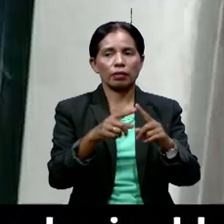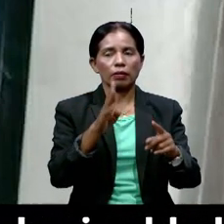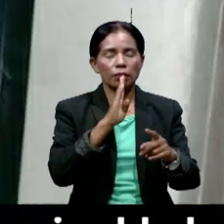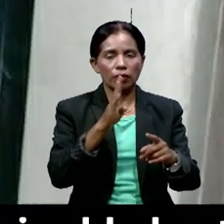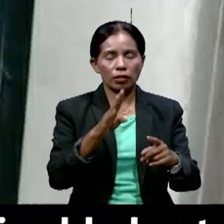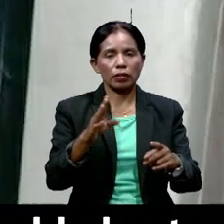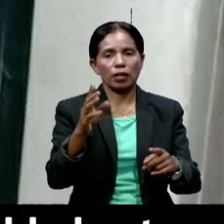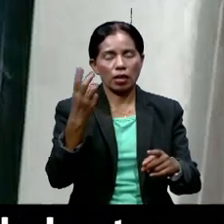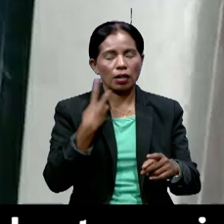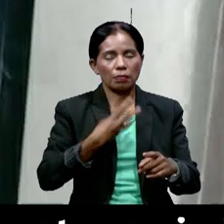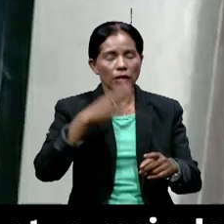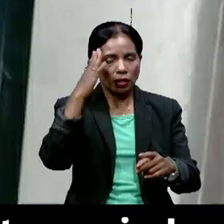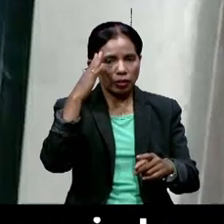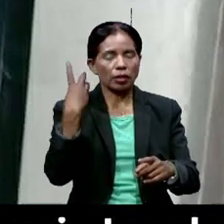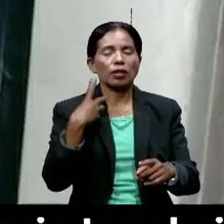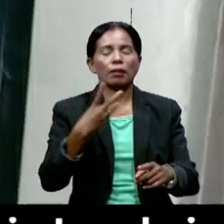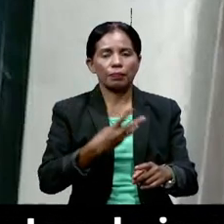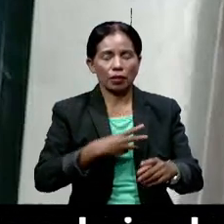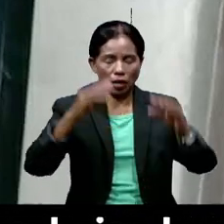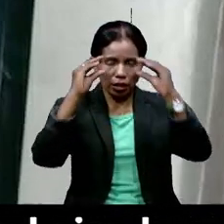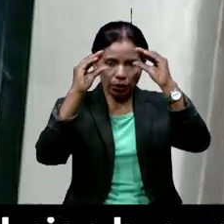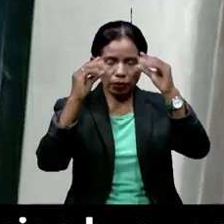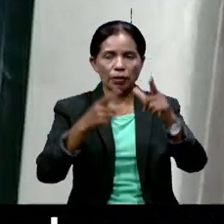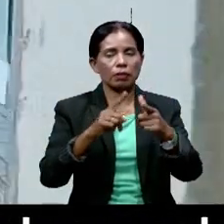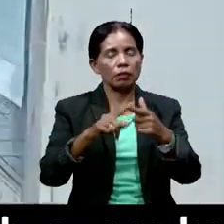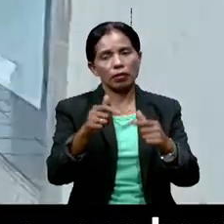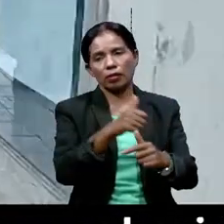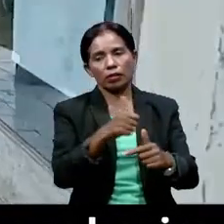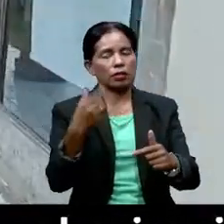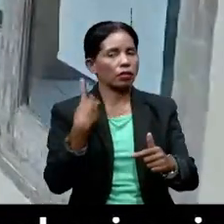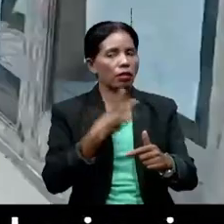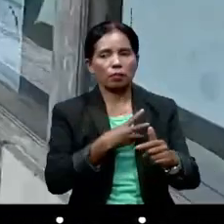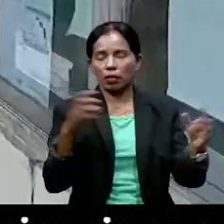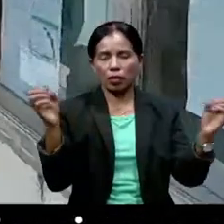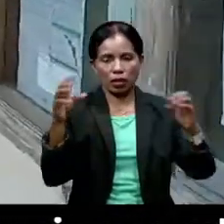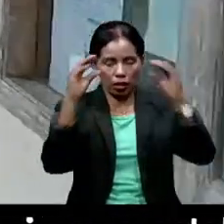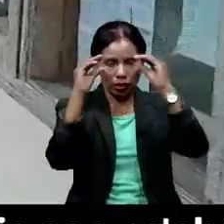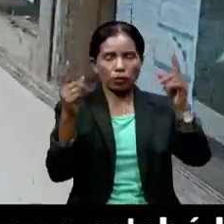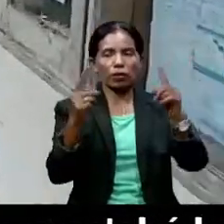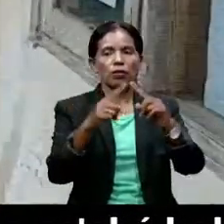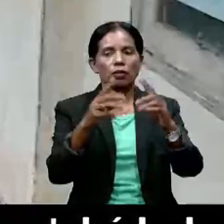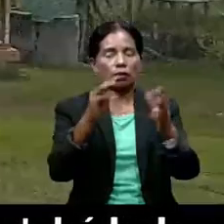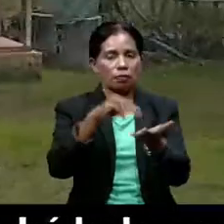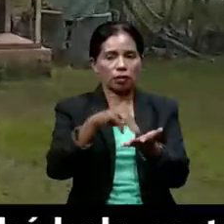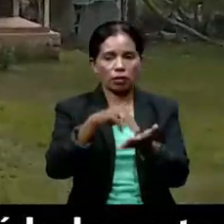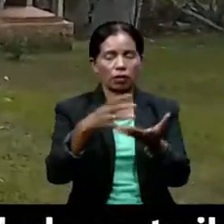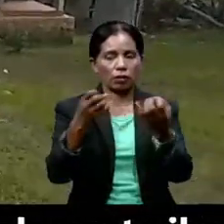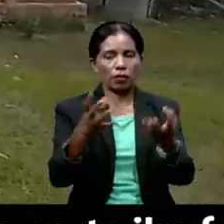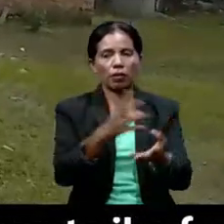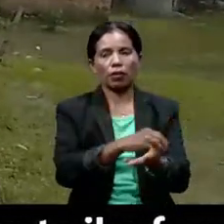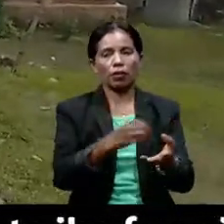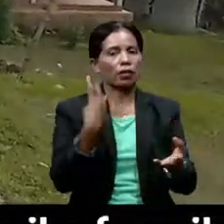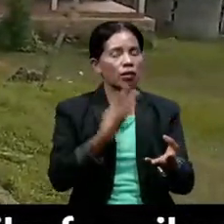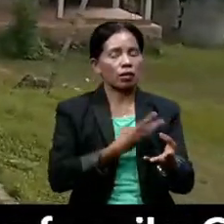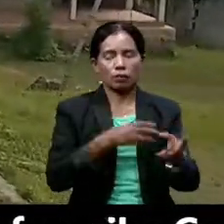ituambe, irene maka ami anori mas, sef selo ne la anori to barakliu maka, materia barakliu, i barakliu maka la